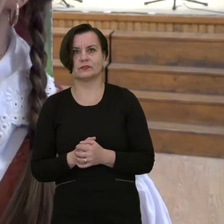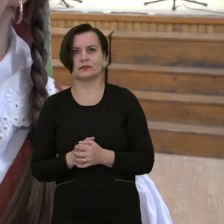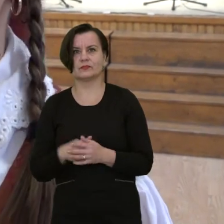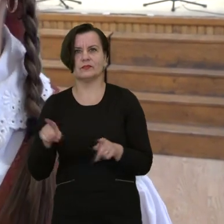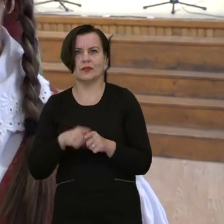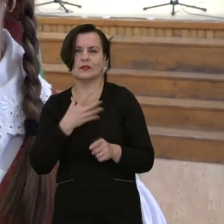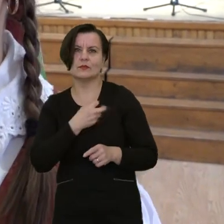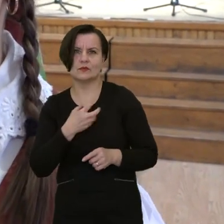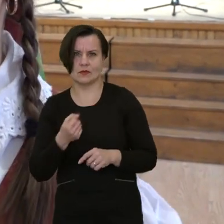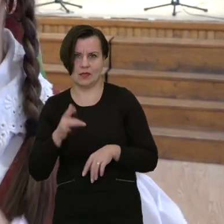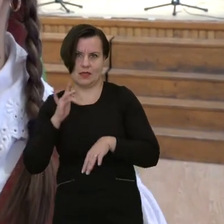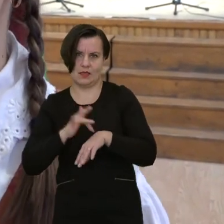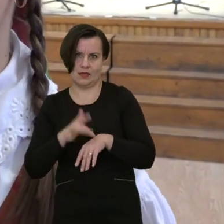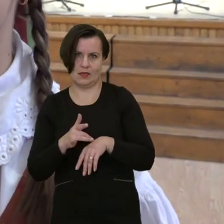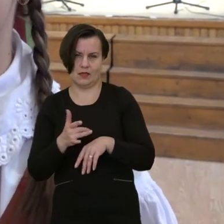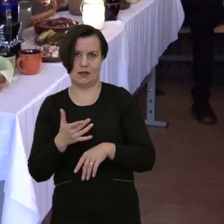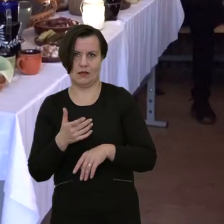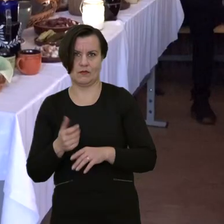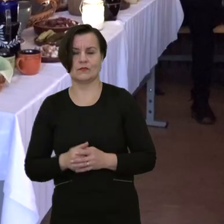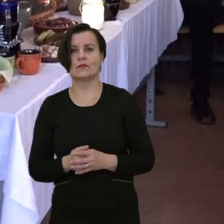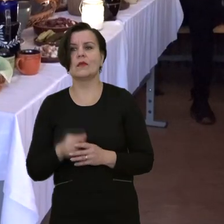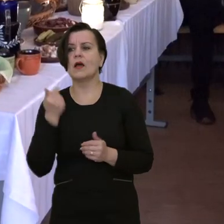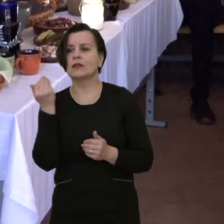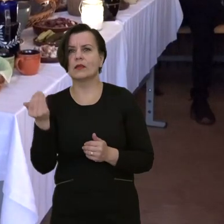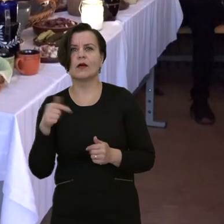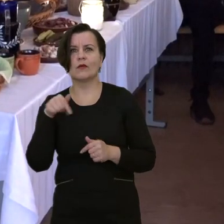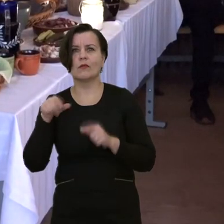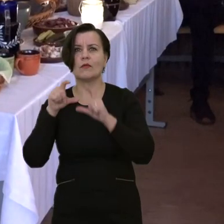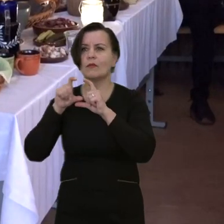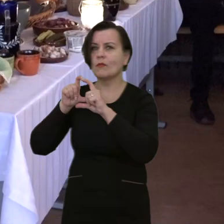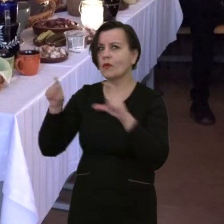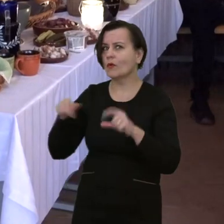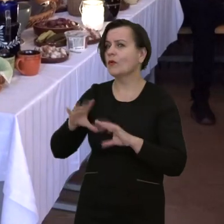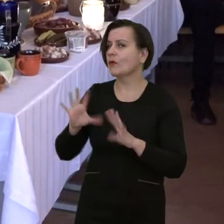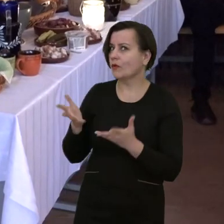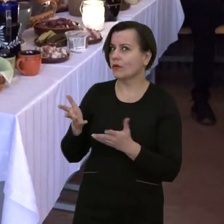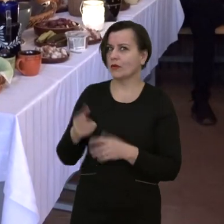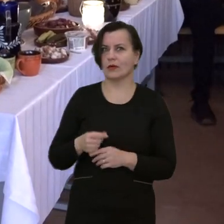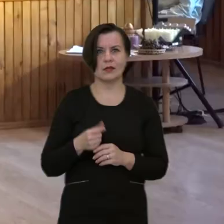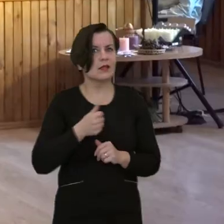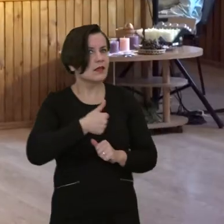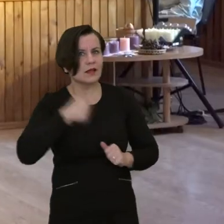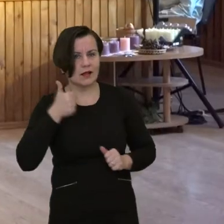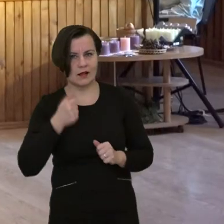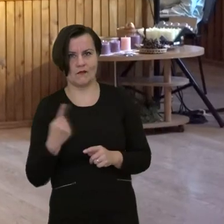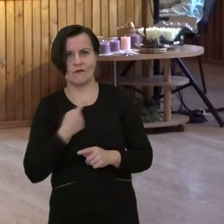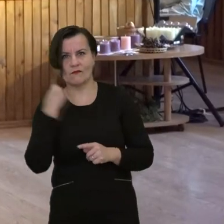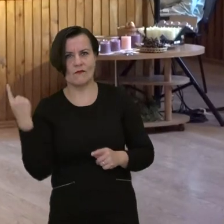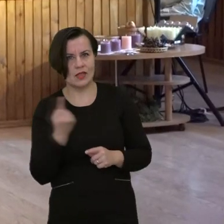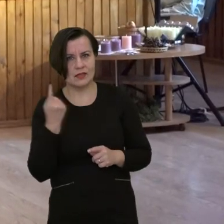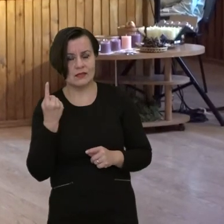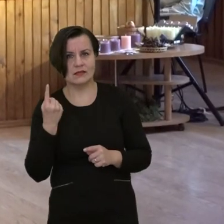iš tikrųjų yra labai nostalgiška pajusti tą jausmą. Tau, kokia ta mokykla? Pati geriausia,